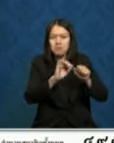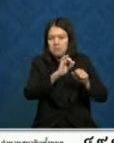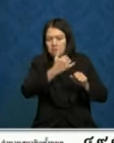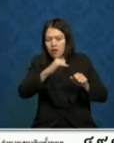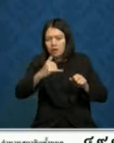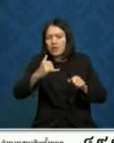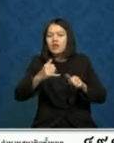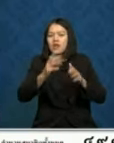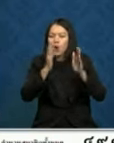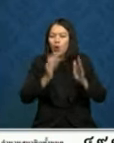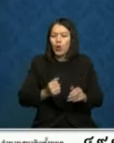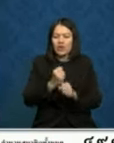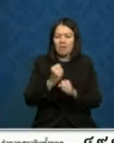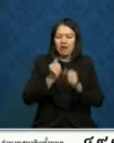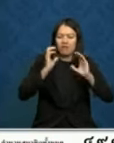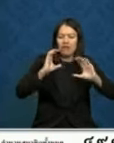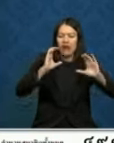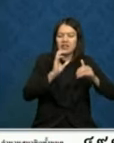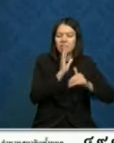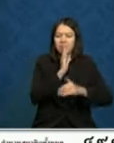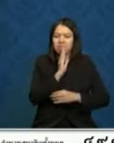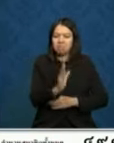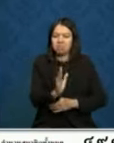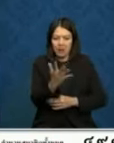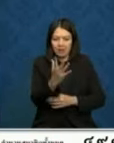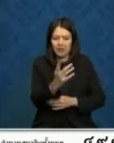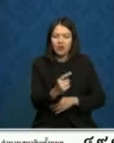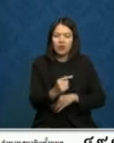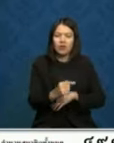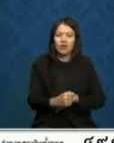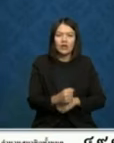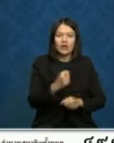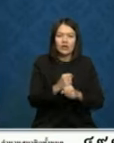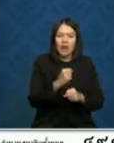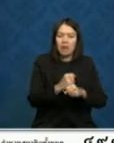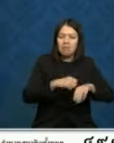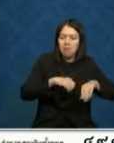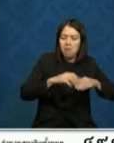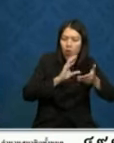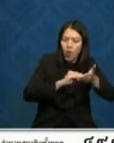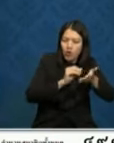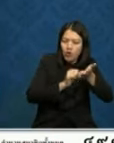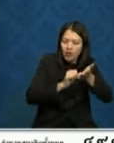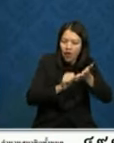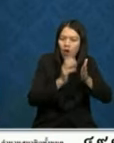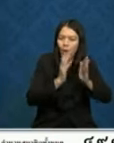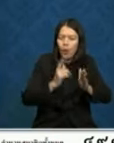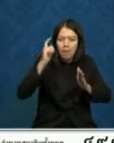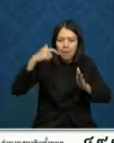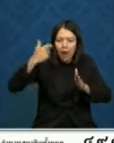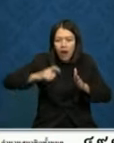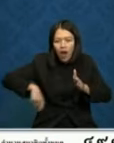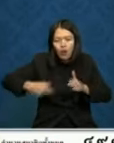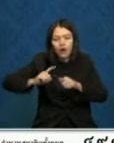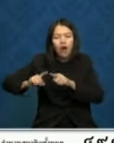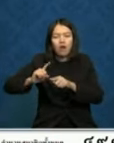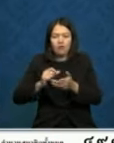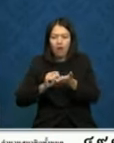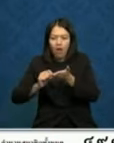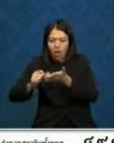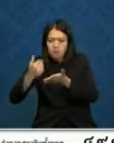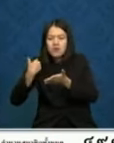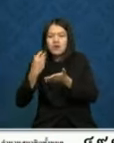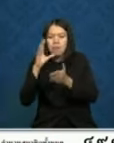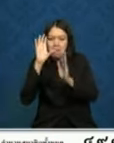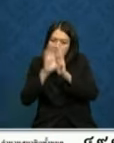มีเจ้าหน้าที่รัฐที่ไม่สุจริตเข้าไปดำเนินการแก้ไขข้อมูลแรงงานต่างด้าวเนื่องจากนะ